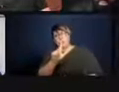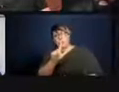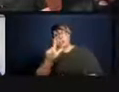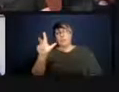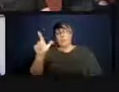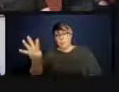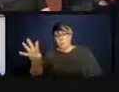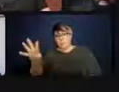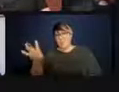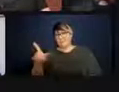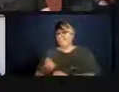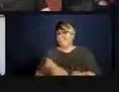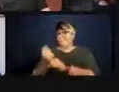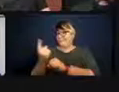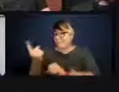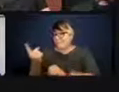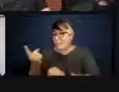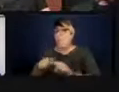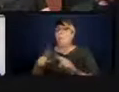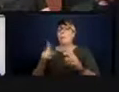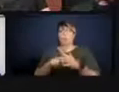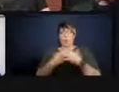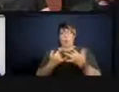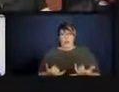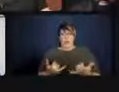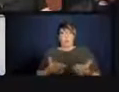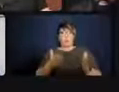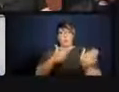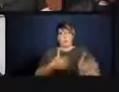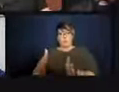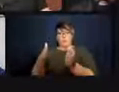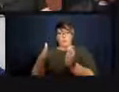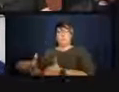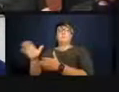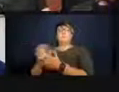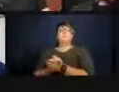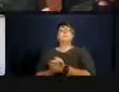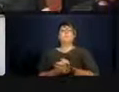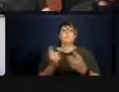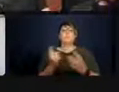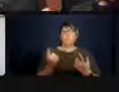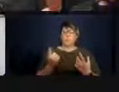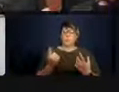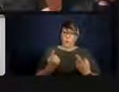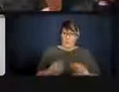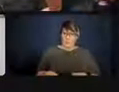طبعا صبركم بالنسبة للعام